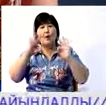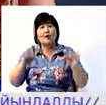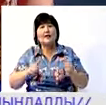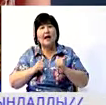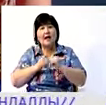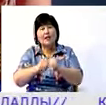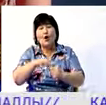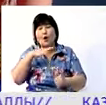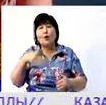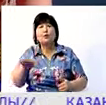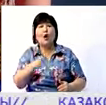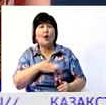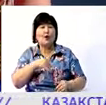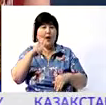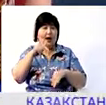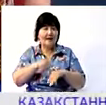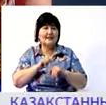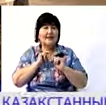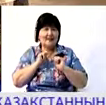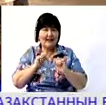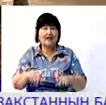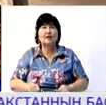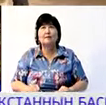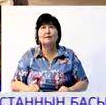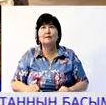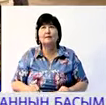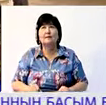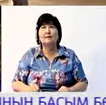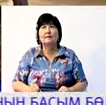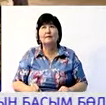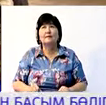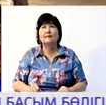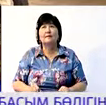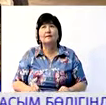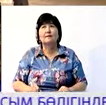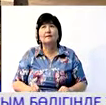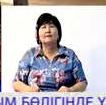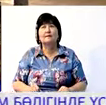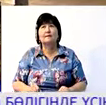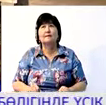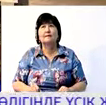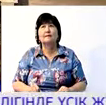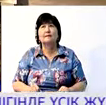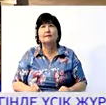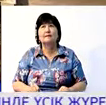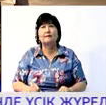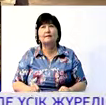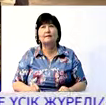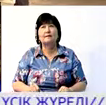сабақтастырып көпшілікке рухани әсер сыйлады. Бір ауланы тудырған жүз жырауды қасиетті қадірлі даласы